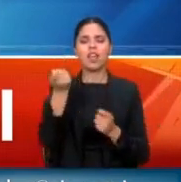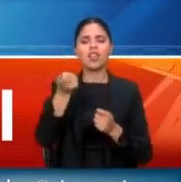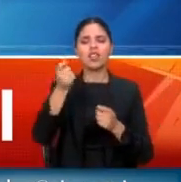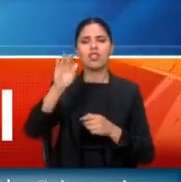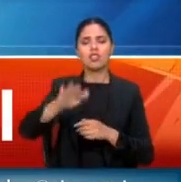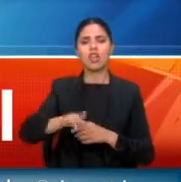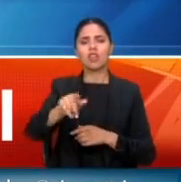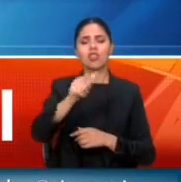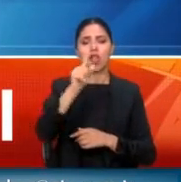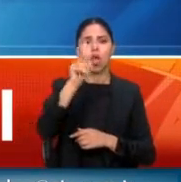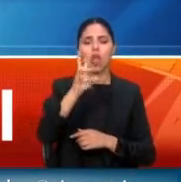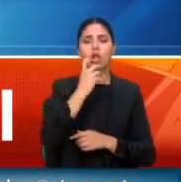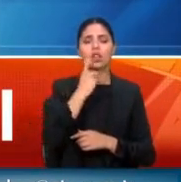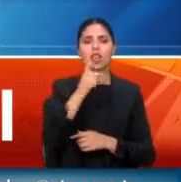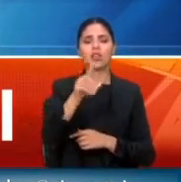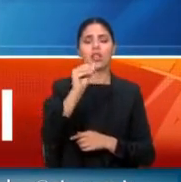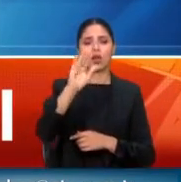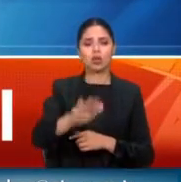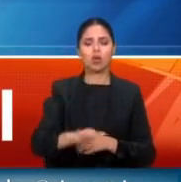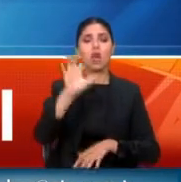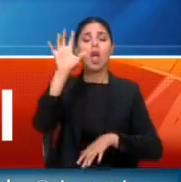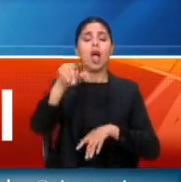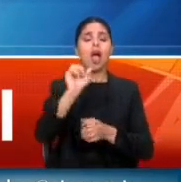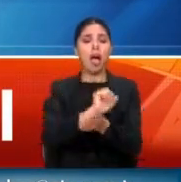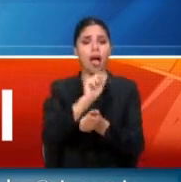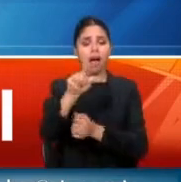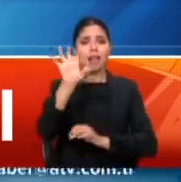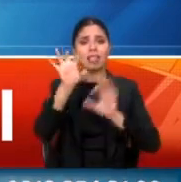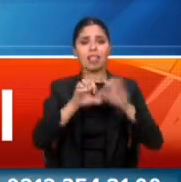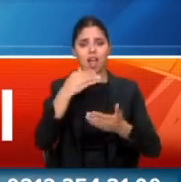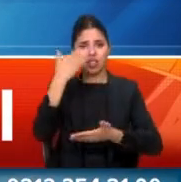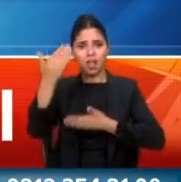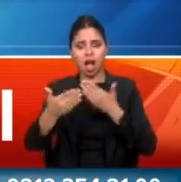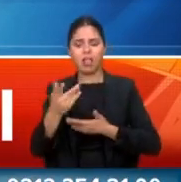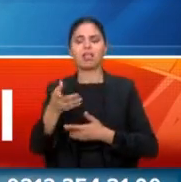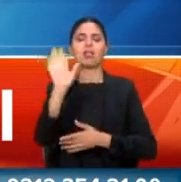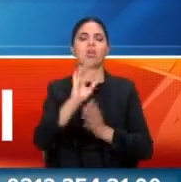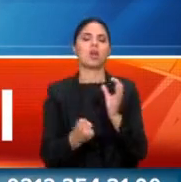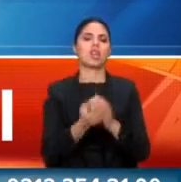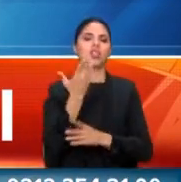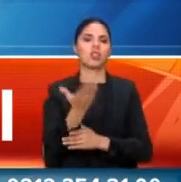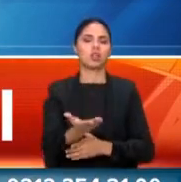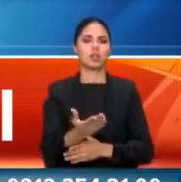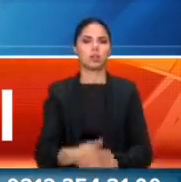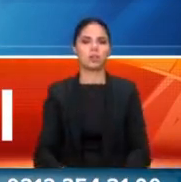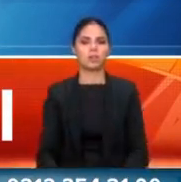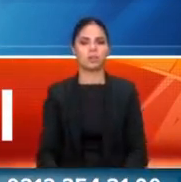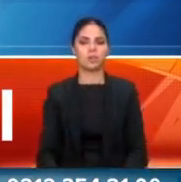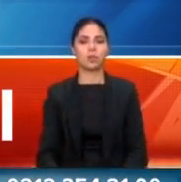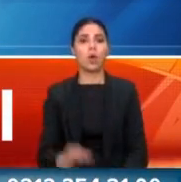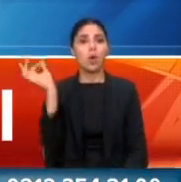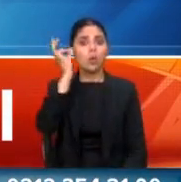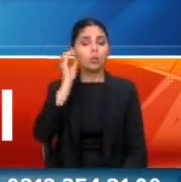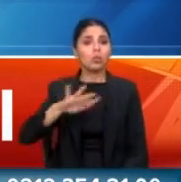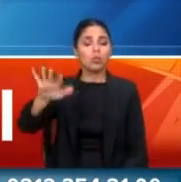çalışan 14 yaşındaki çocuğun ailesine tacizi anlatmasıyla ortaya çıktı. Polise saldırmaya başladılar, evet.